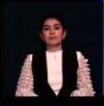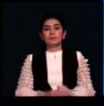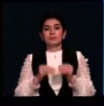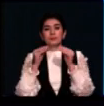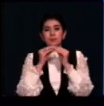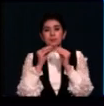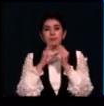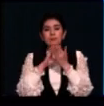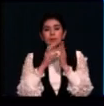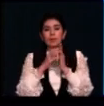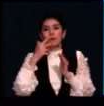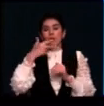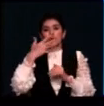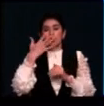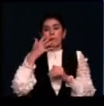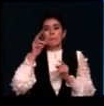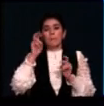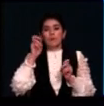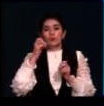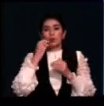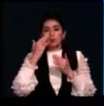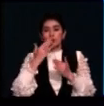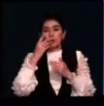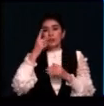10-sinf darsligidan 35-mavzuni o'qish